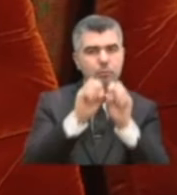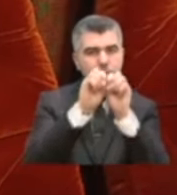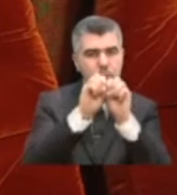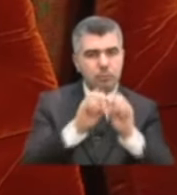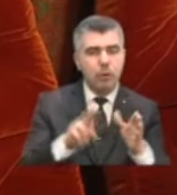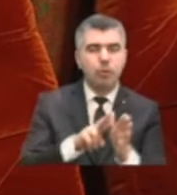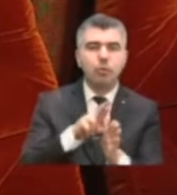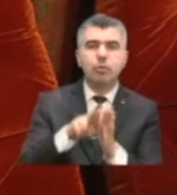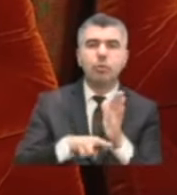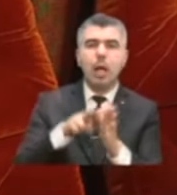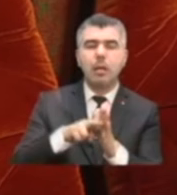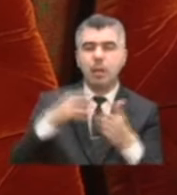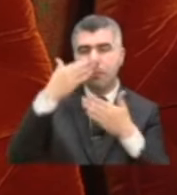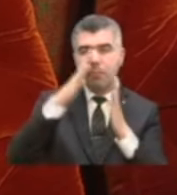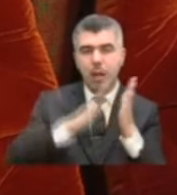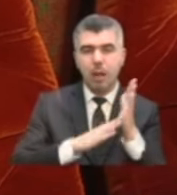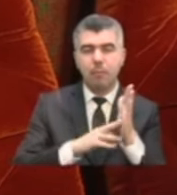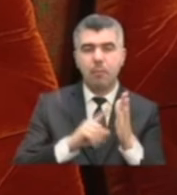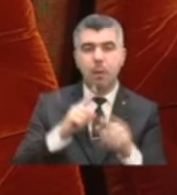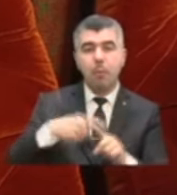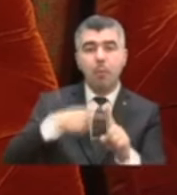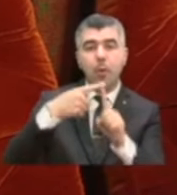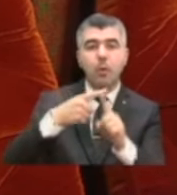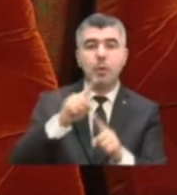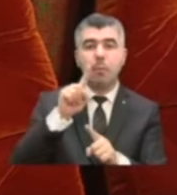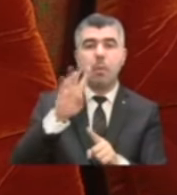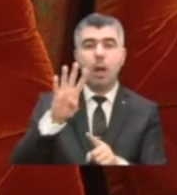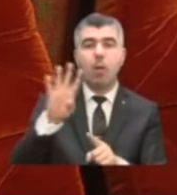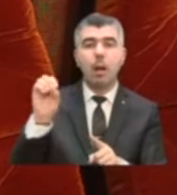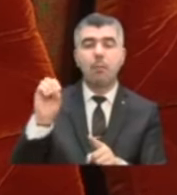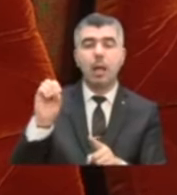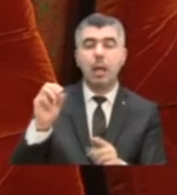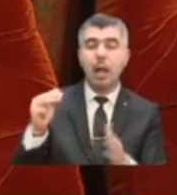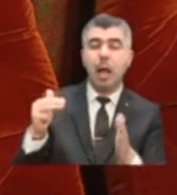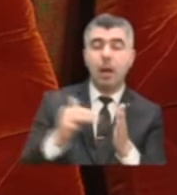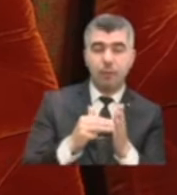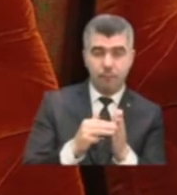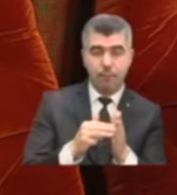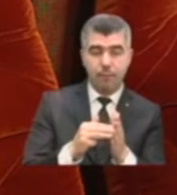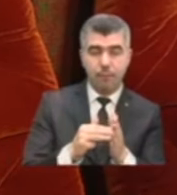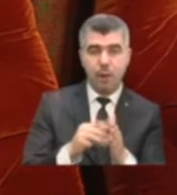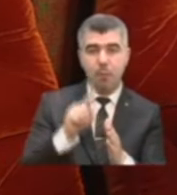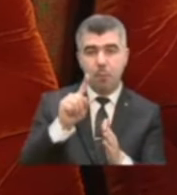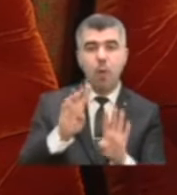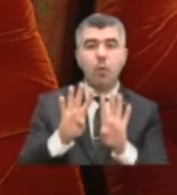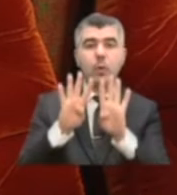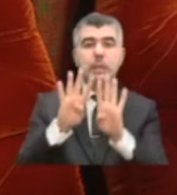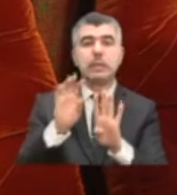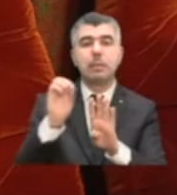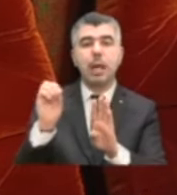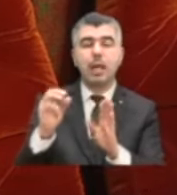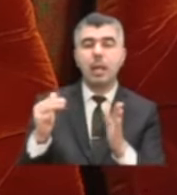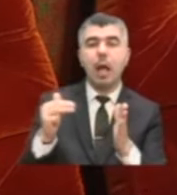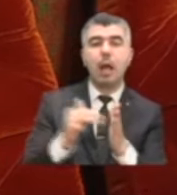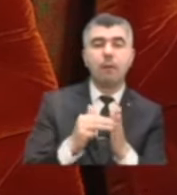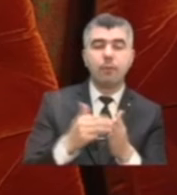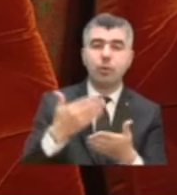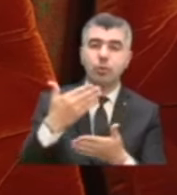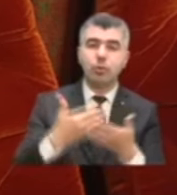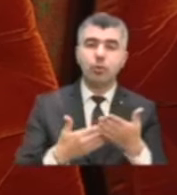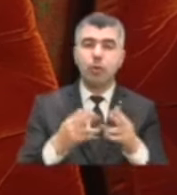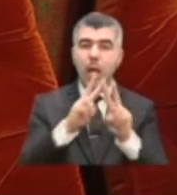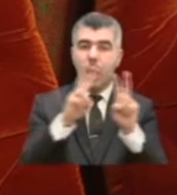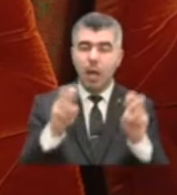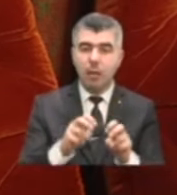جهات المملكه، زادت 140,000 خلال سنتين، زدنا من 40,000 دابا وصلنا 180,000 شهاده ديال الاعاقه في جميع